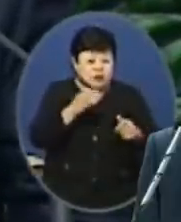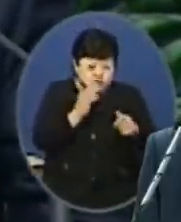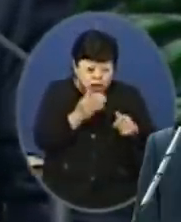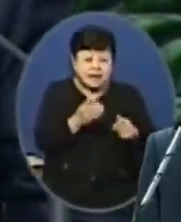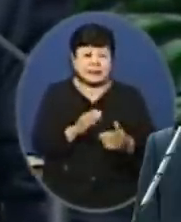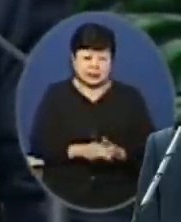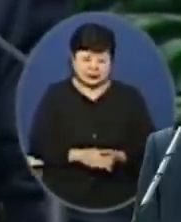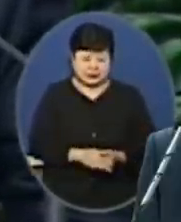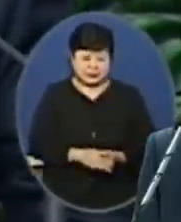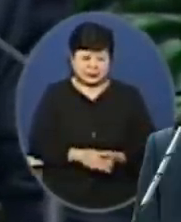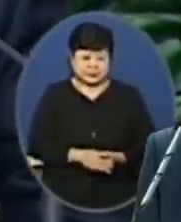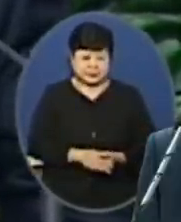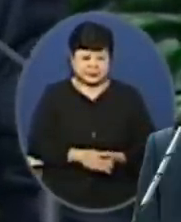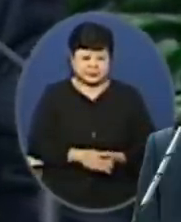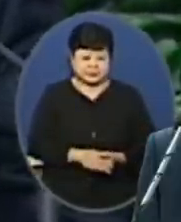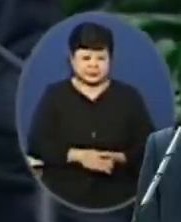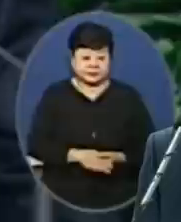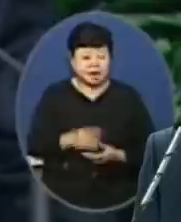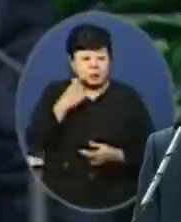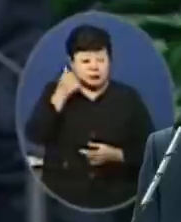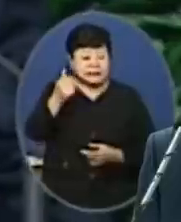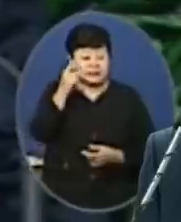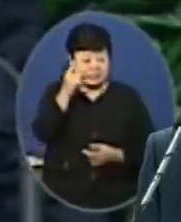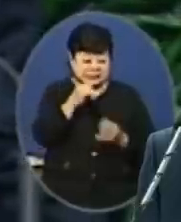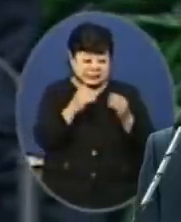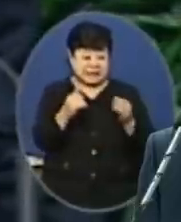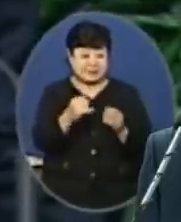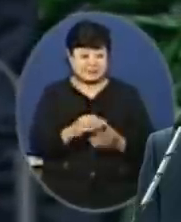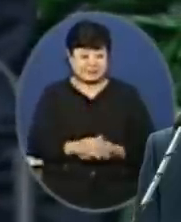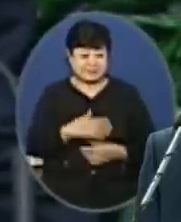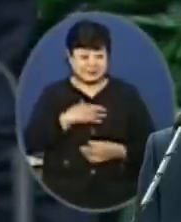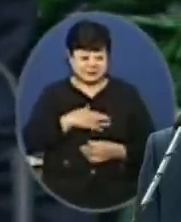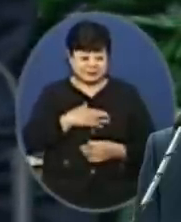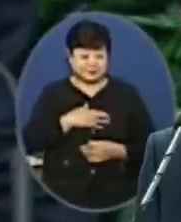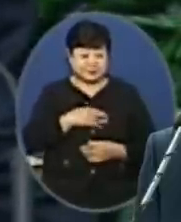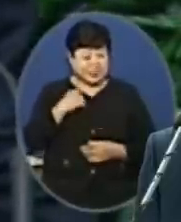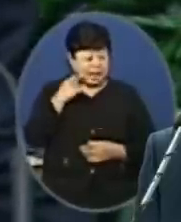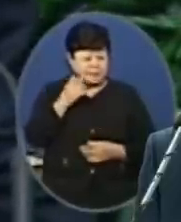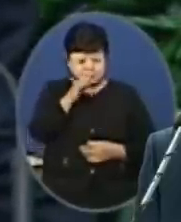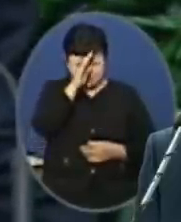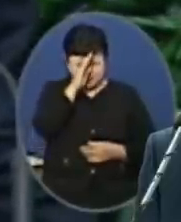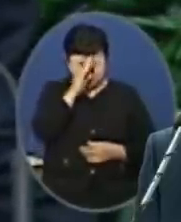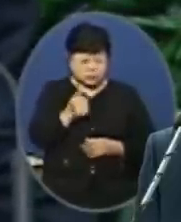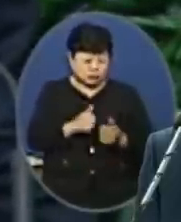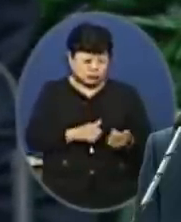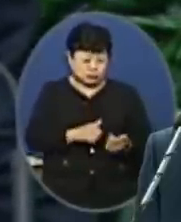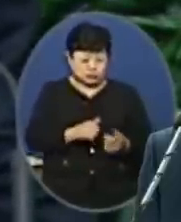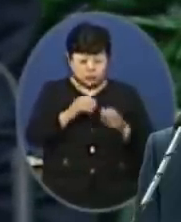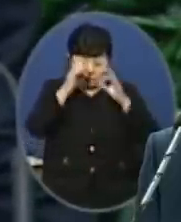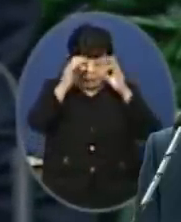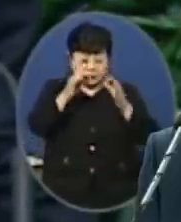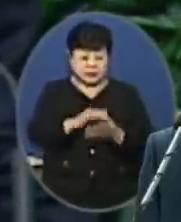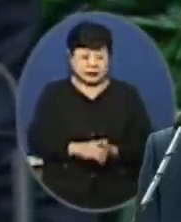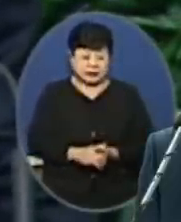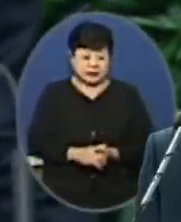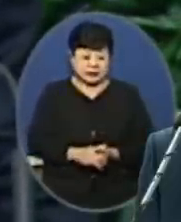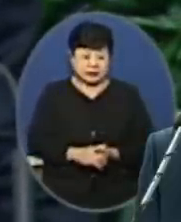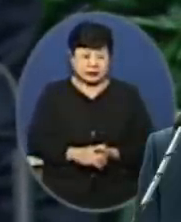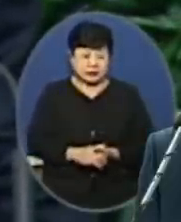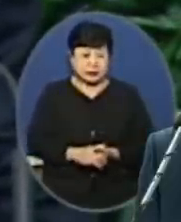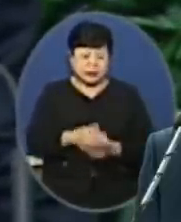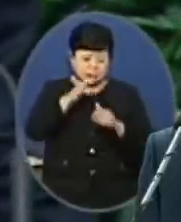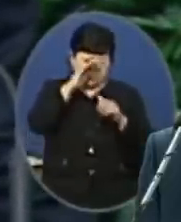돼요. 난 목사님 한 분 암이 걸려서 세상을 떼시려고 하는데 내가